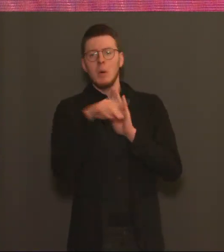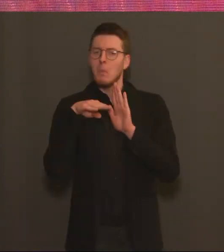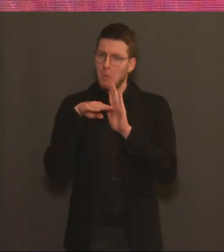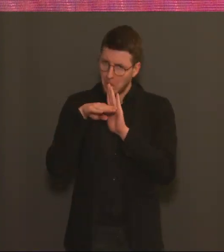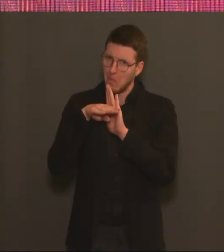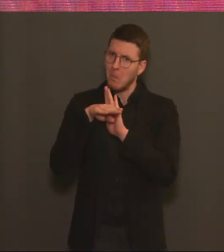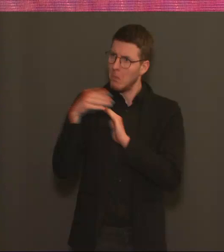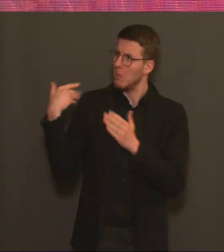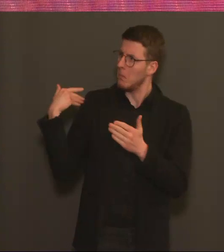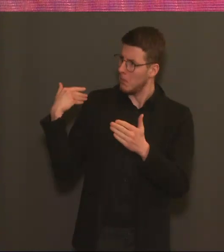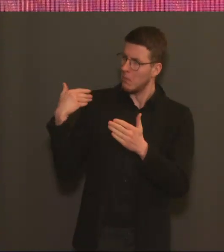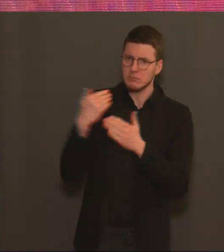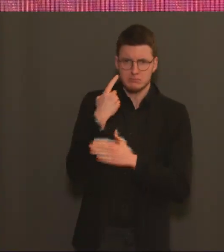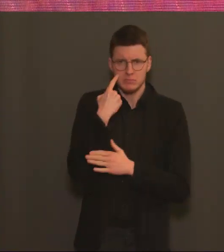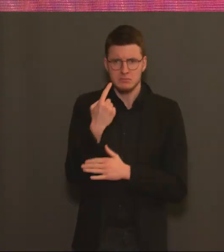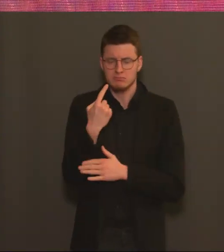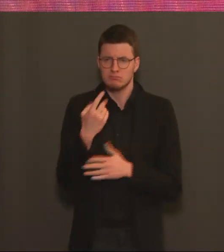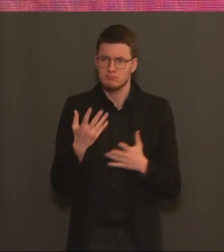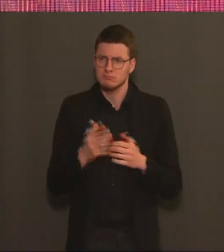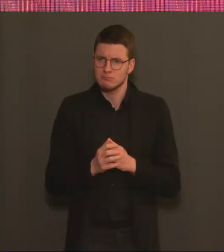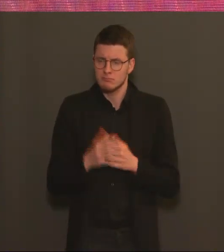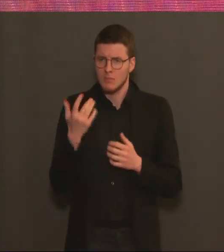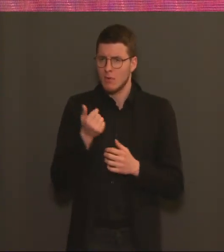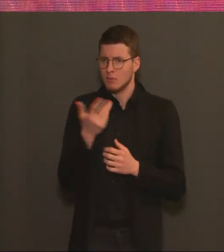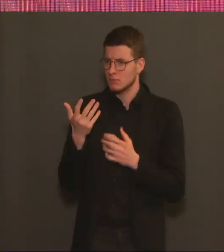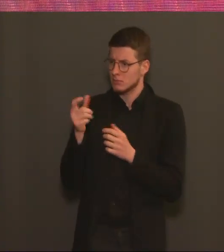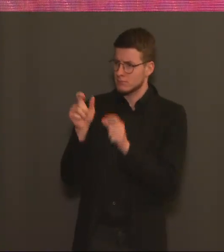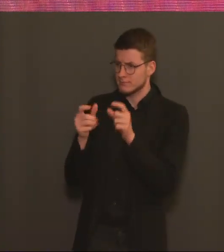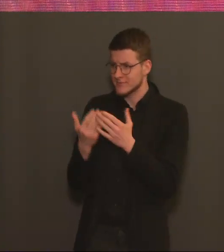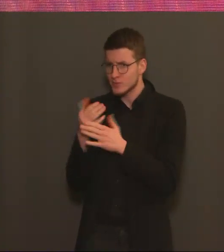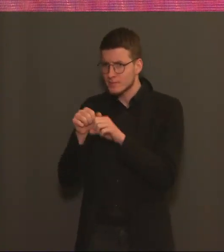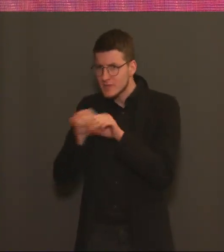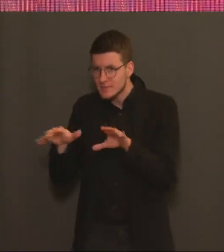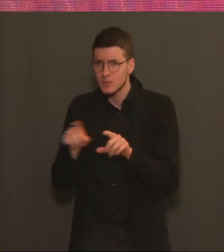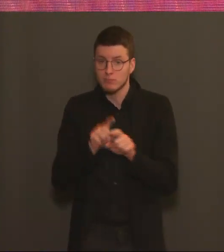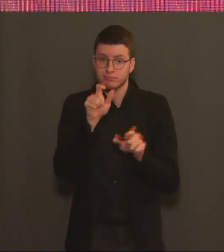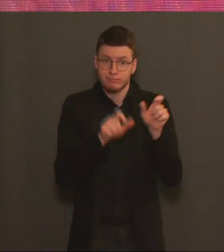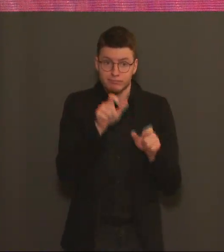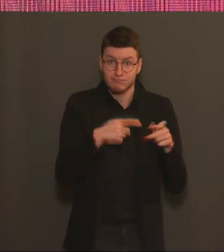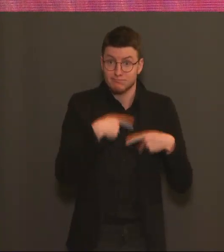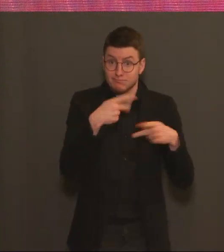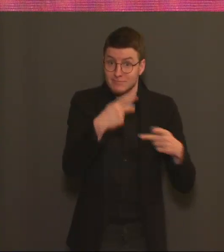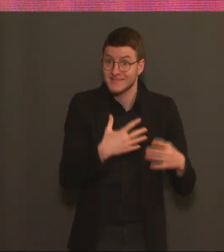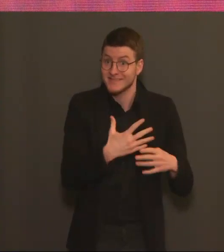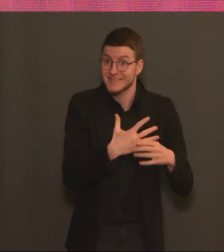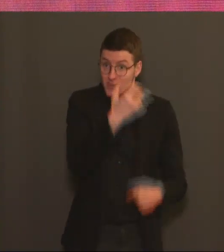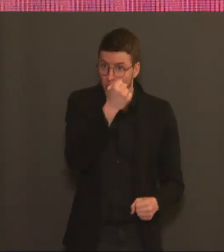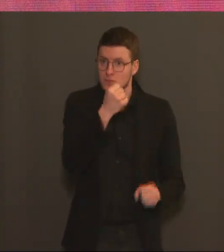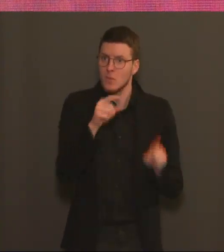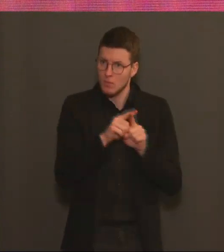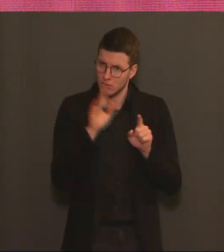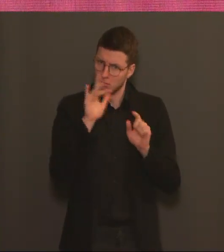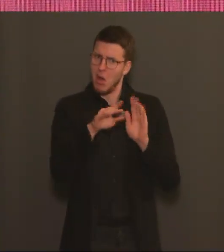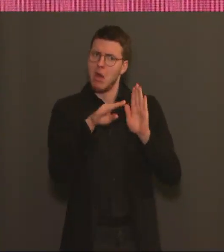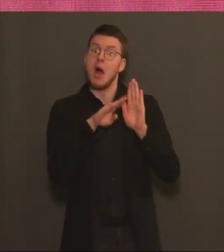blijft uit. Het aantal nieuwe besmettingen en ziekenhuisopnames is opnieuw afgevlakt en ligt terug een beetje